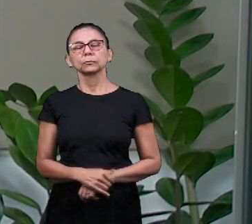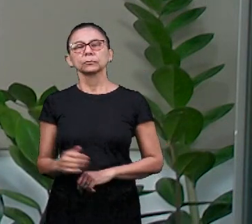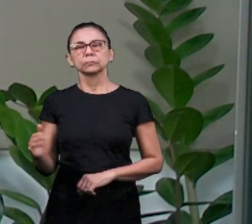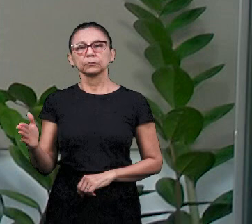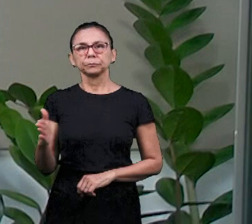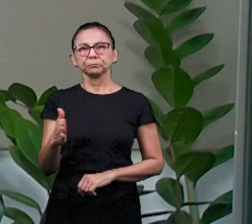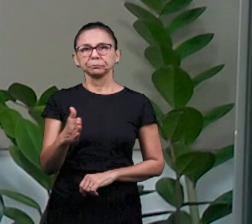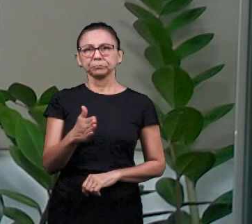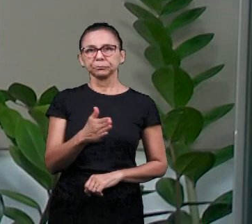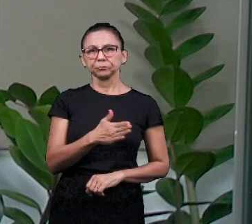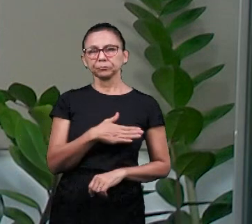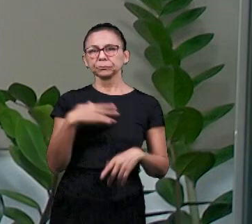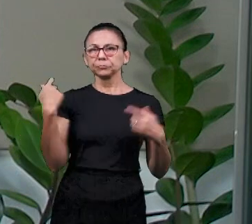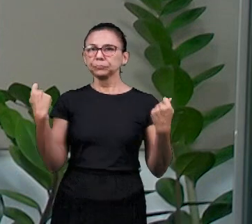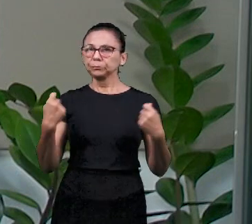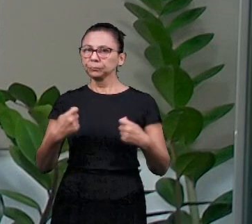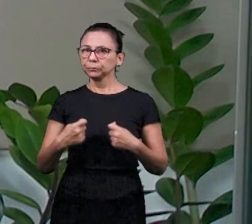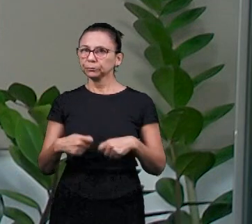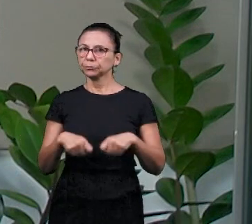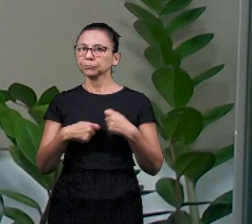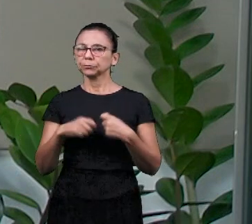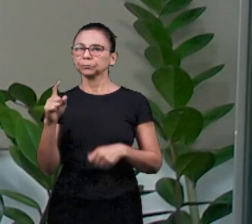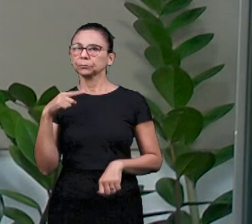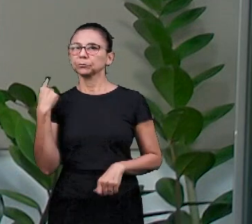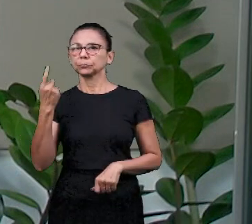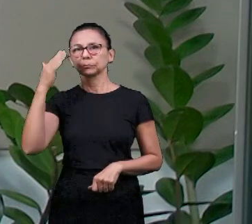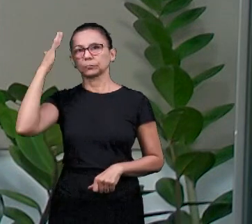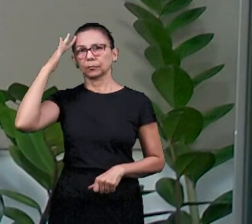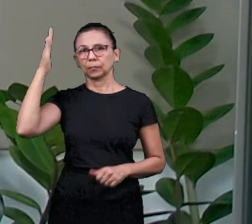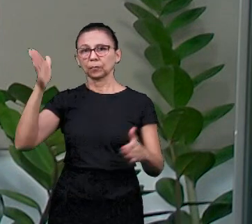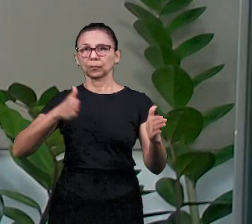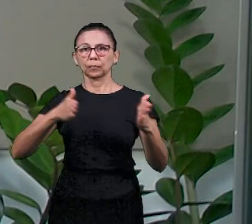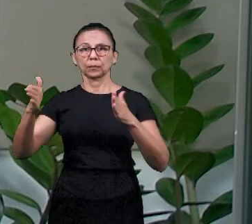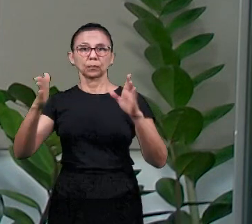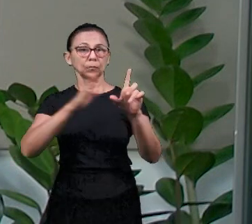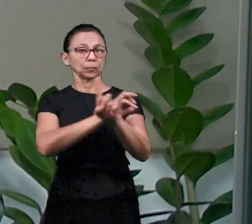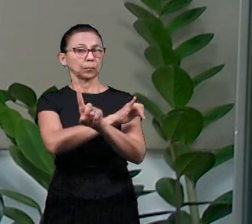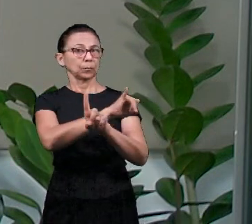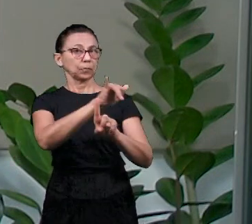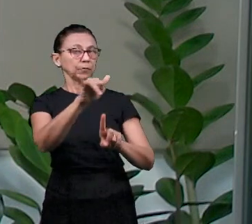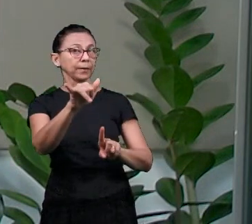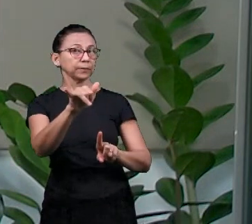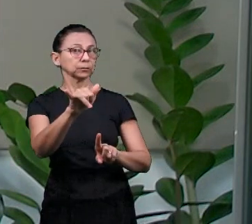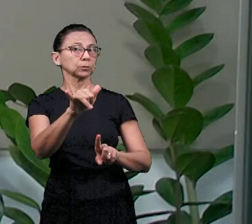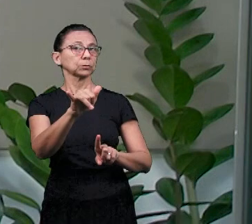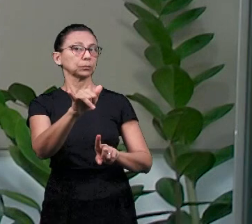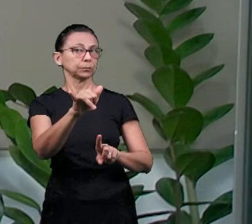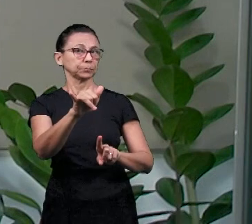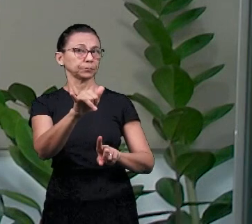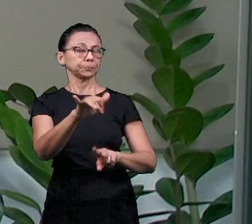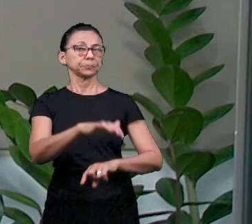comprendre le moment prophétique que nous sommes en train de vivre. Donc,